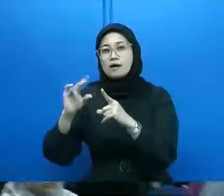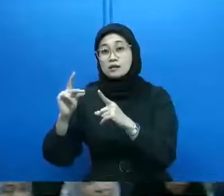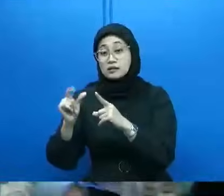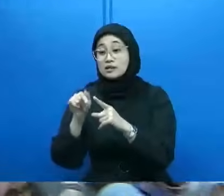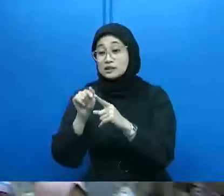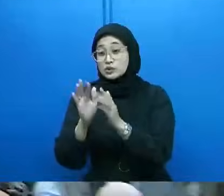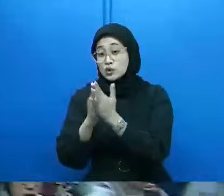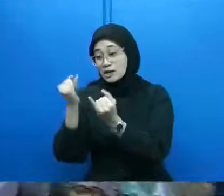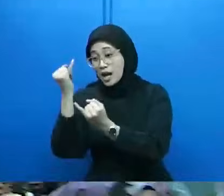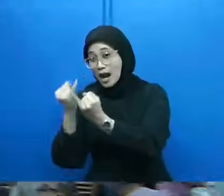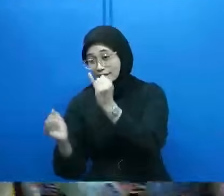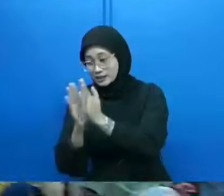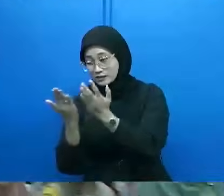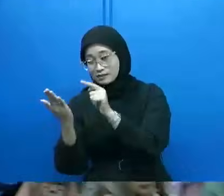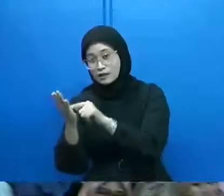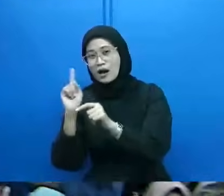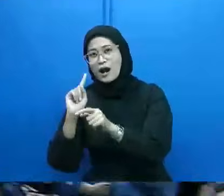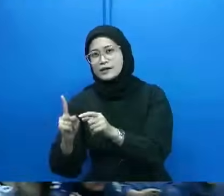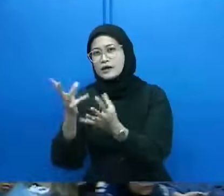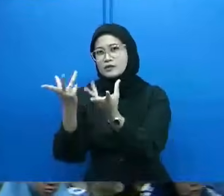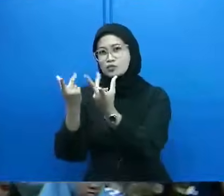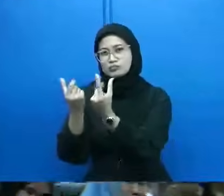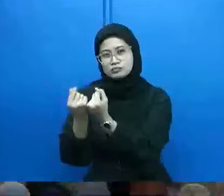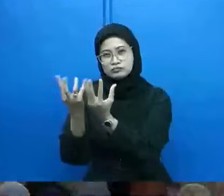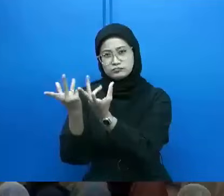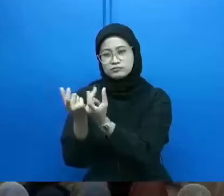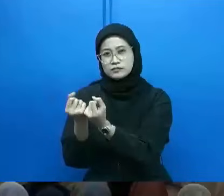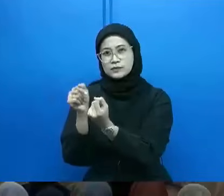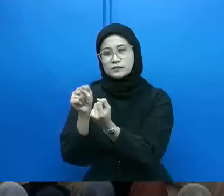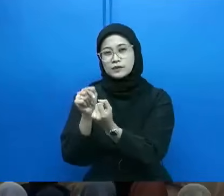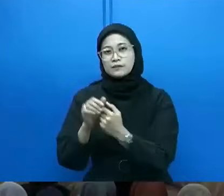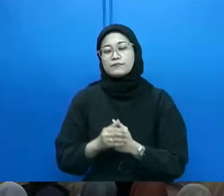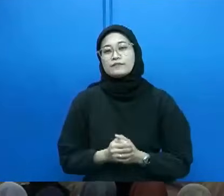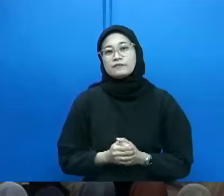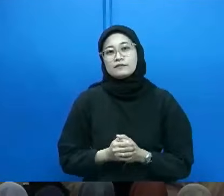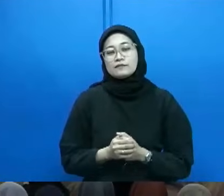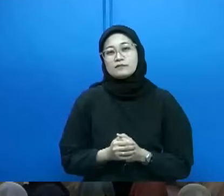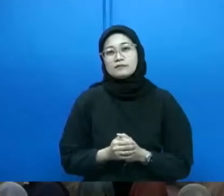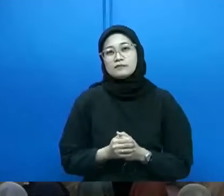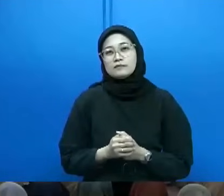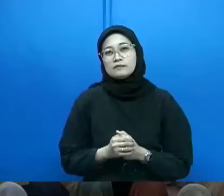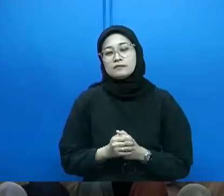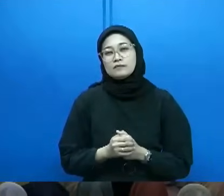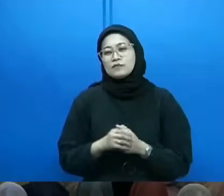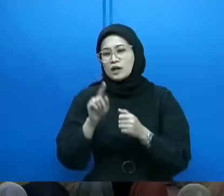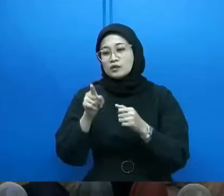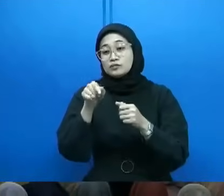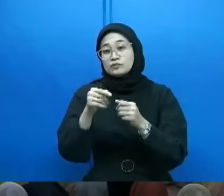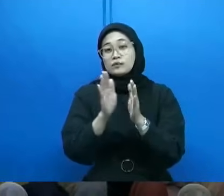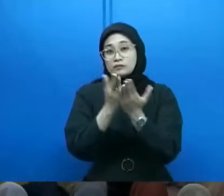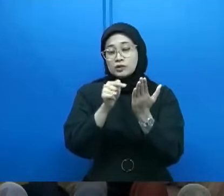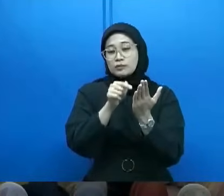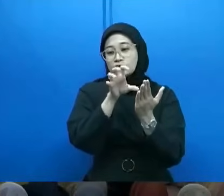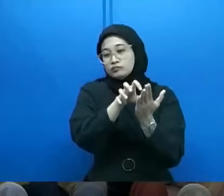matematika Al-Quran yang dipopulerkan oleh sahabat Ali bin Abi Thalib. Itu yang diadopsi kemudian oleh ulama setelahnya. Ada Ibnu Sina Al-Kindi, Al-Farabi,